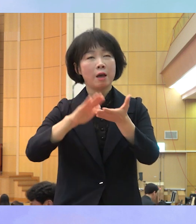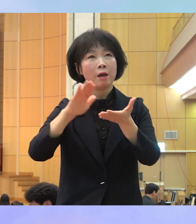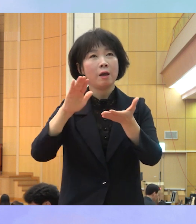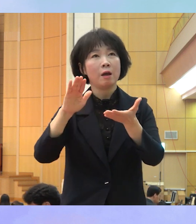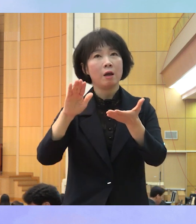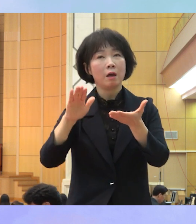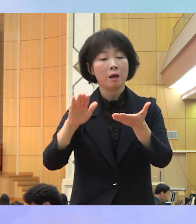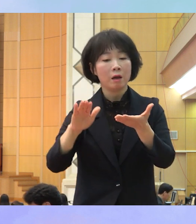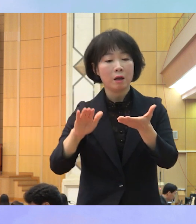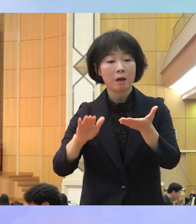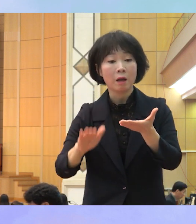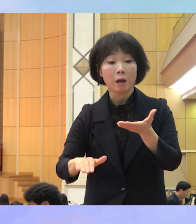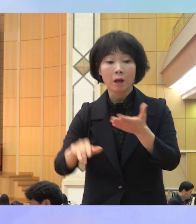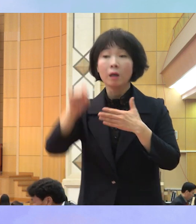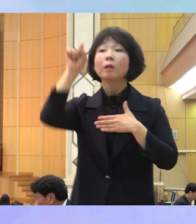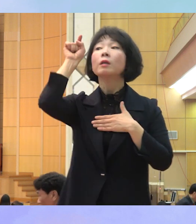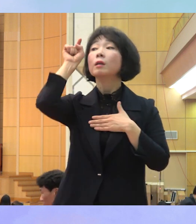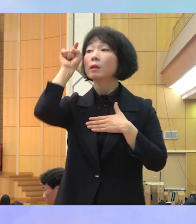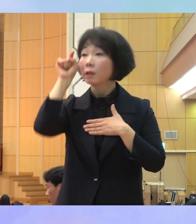어릴세.